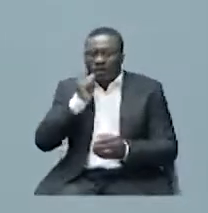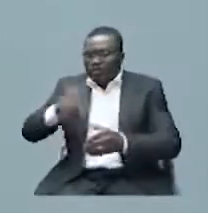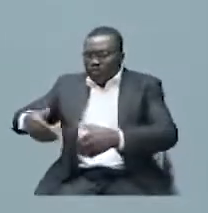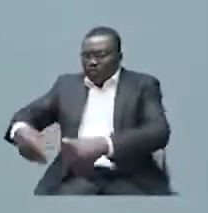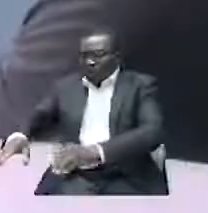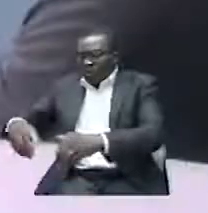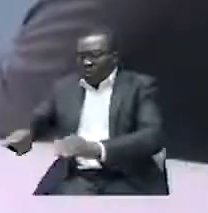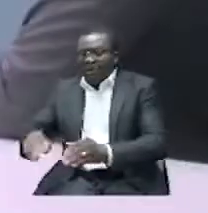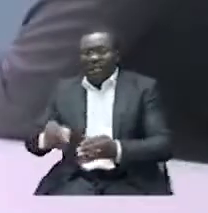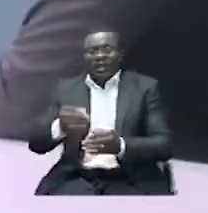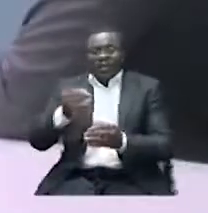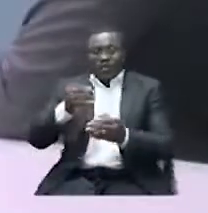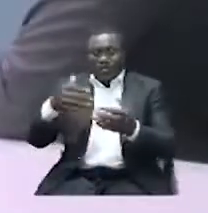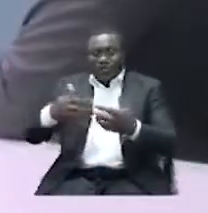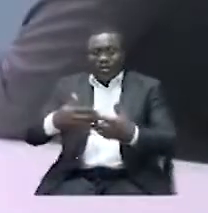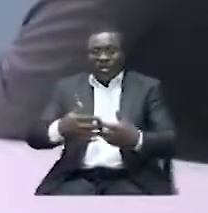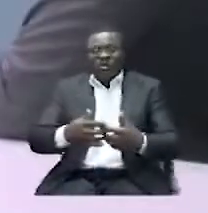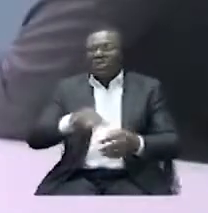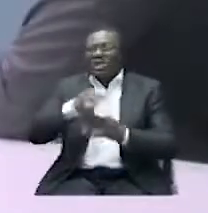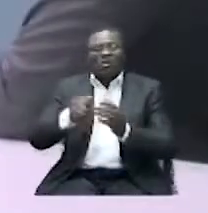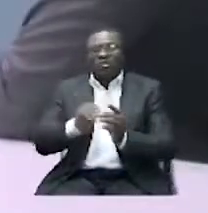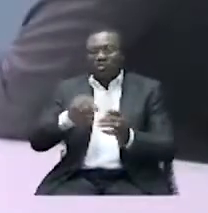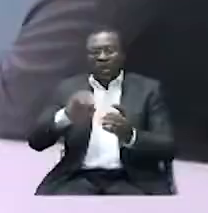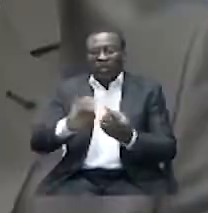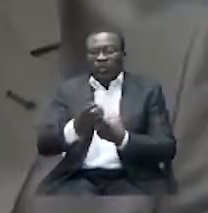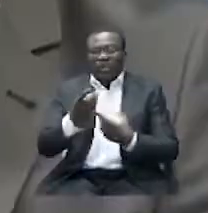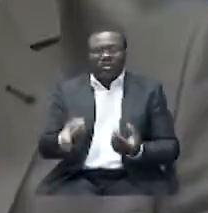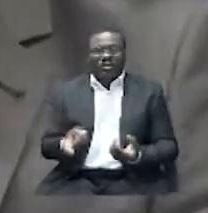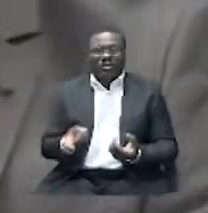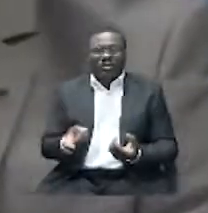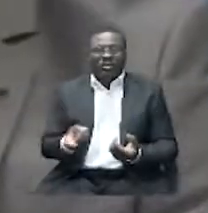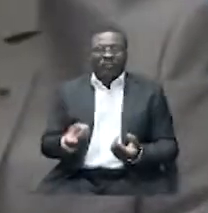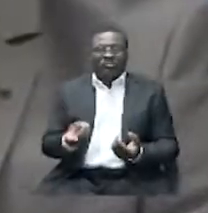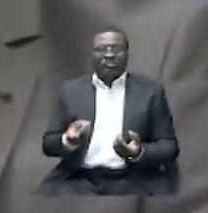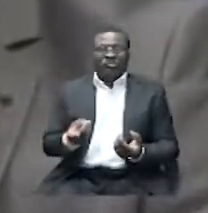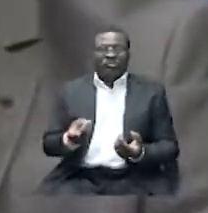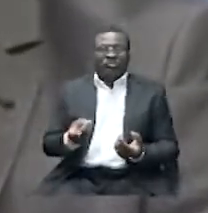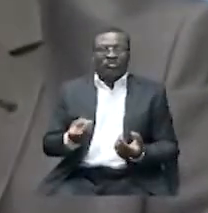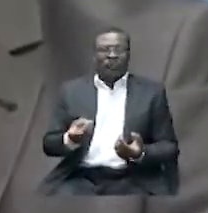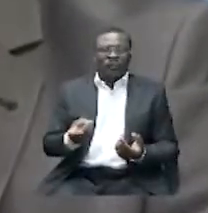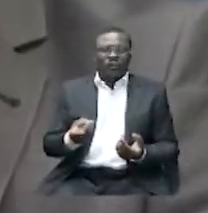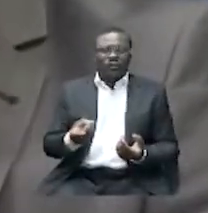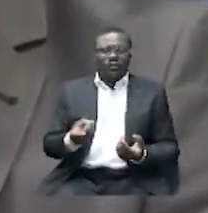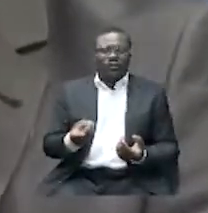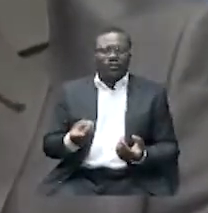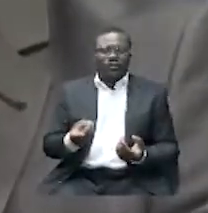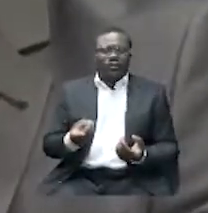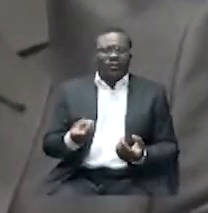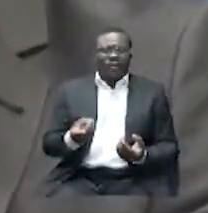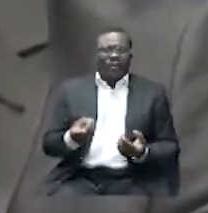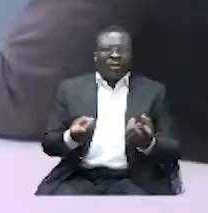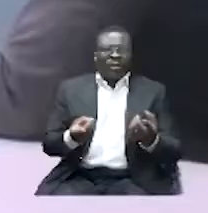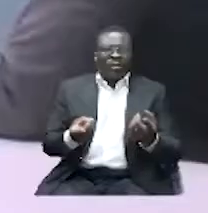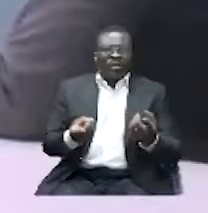commerce, de l'industrie, dans tous les domaines. Et pourtant... Quand vous dites sinistré, est-ce que vous n'exagérez pas un